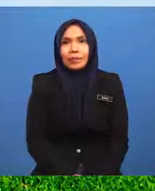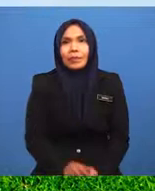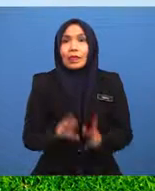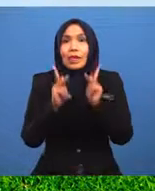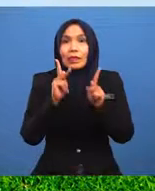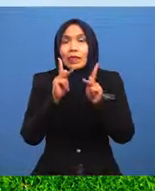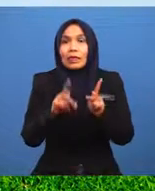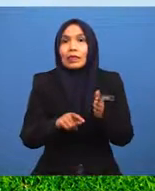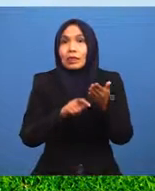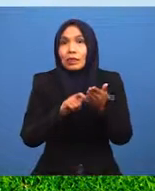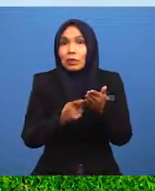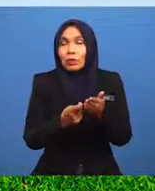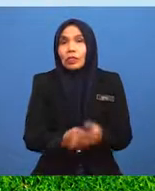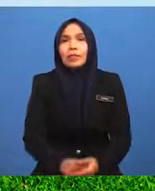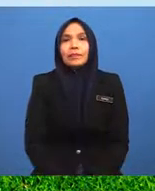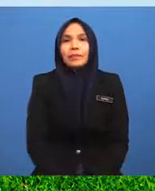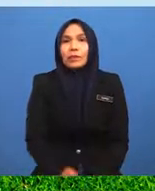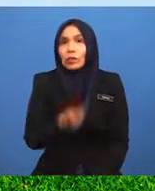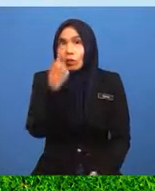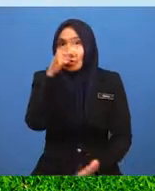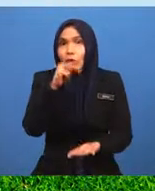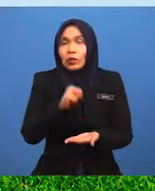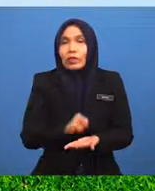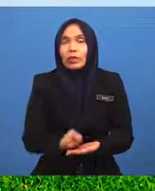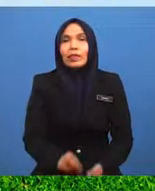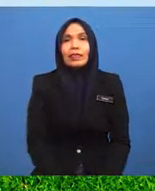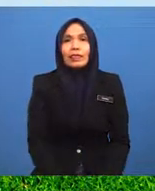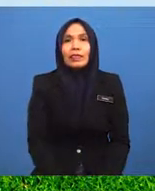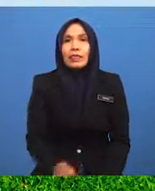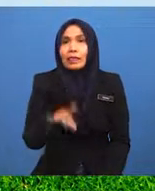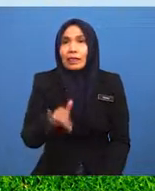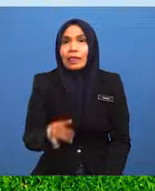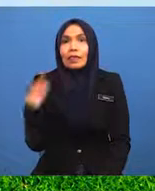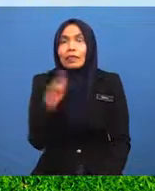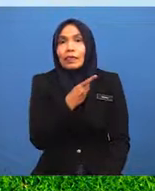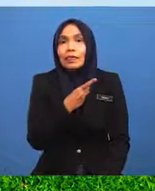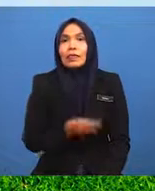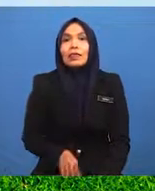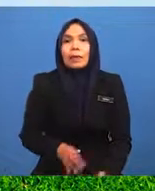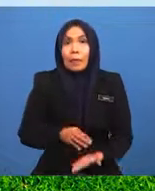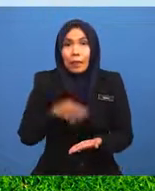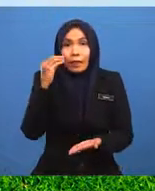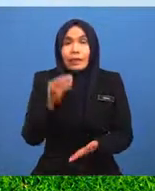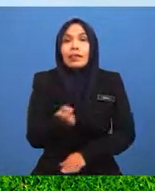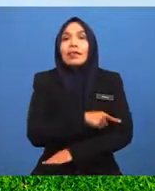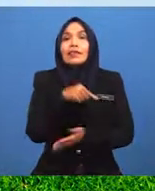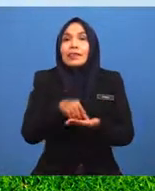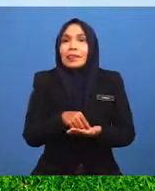untuk nilai yang kita hendak belajar pada hari ini. Boleh tak teka nilai